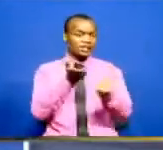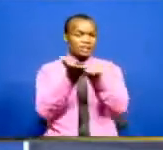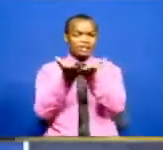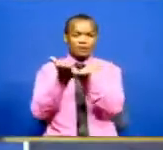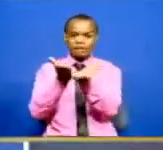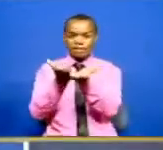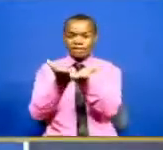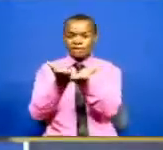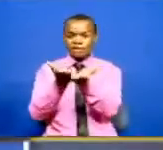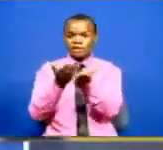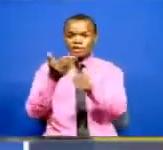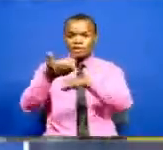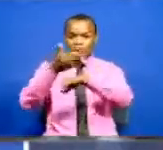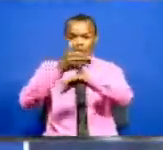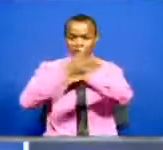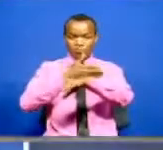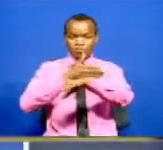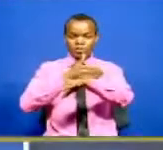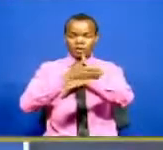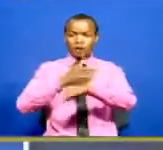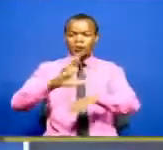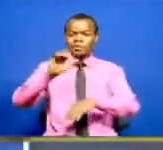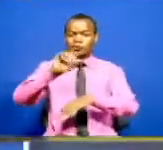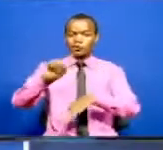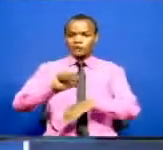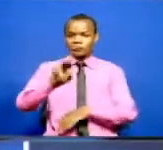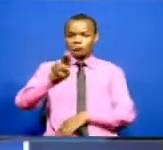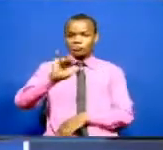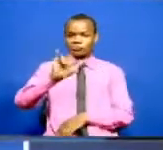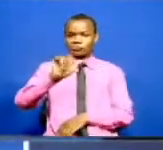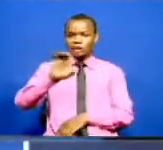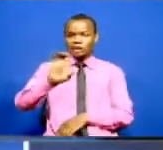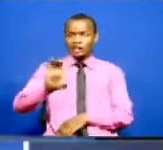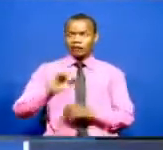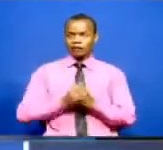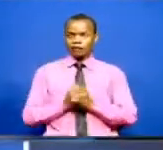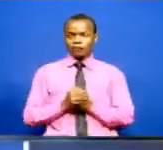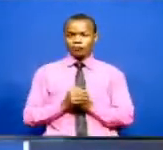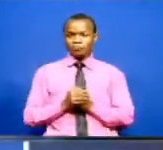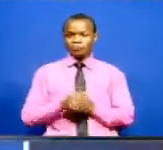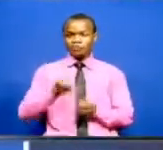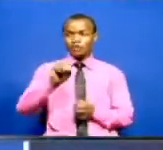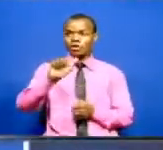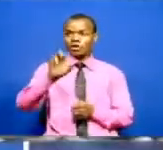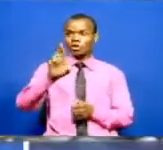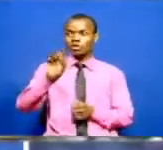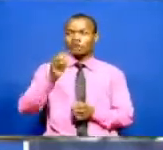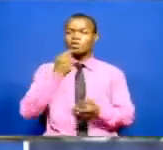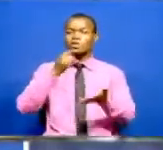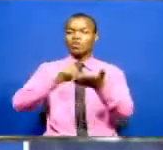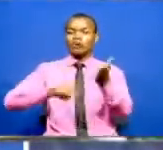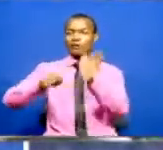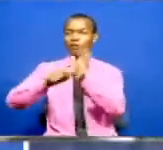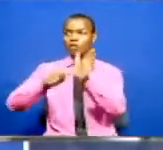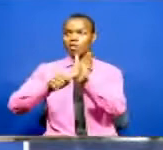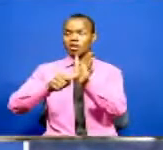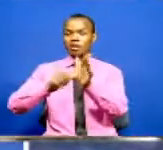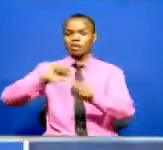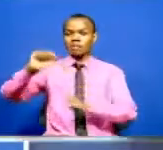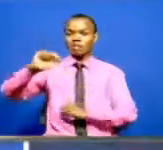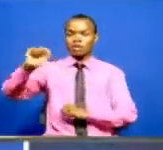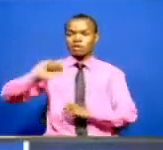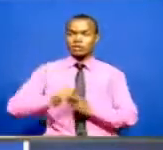ya aliyekuwa waziri Nyachae. Osoro amelaumu uhasama wa kisiasa katika eneo hilo kwa masaibu